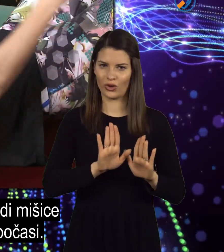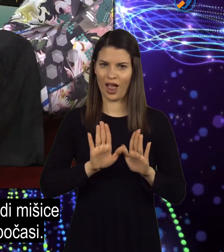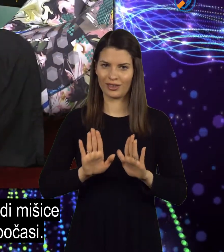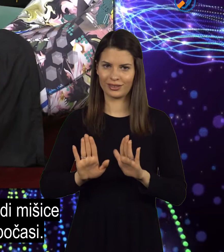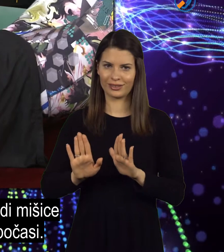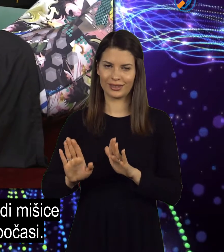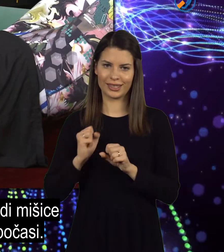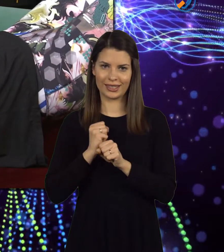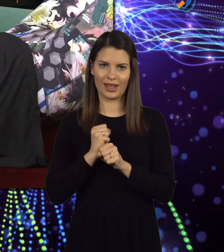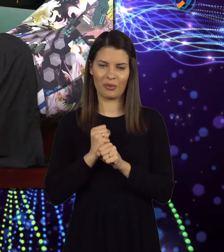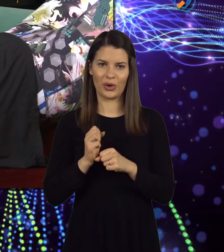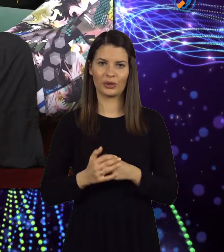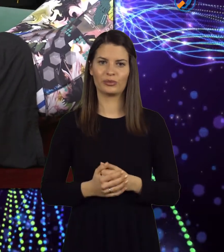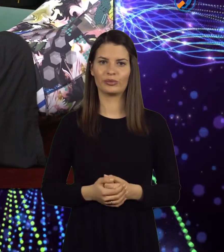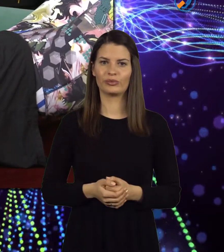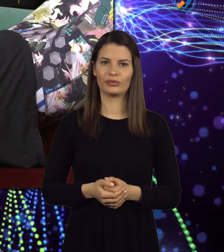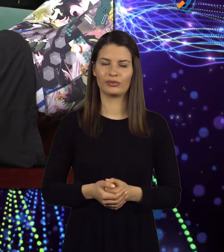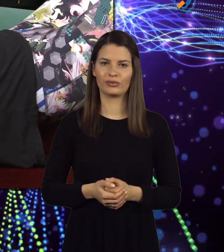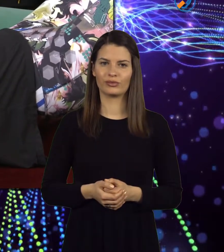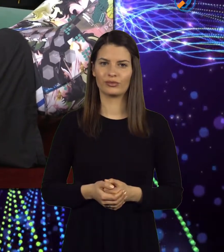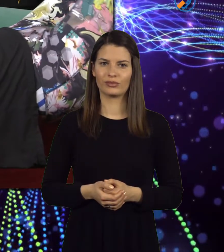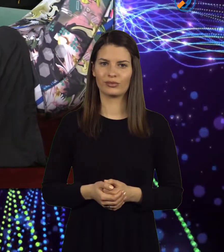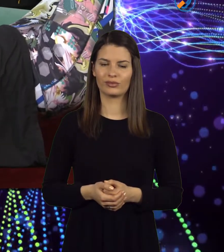Čisto počasi.